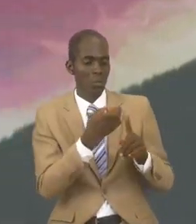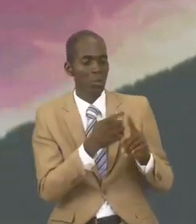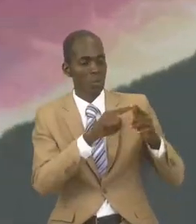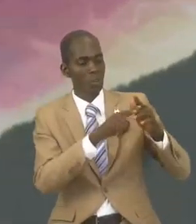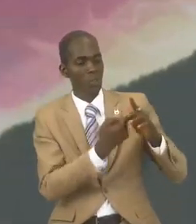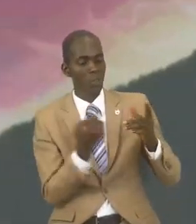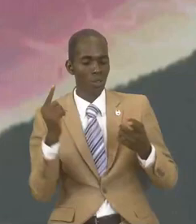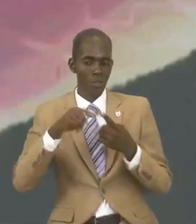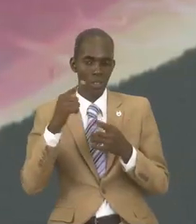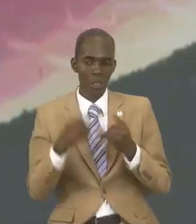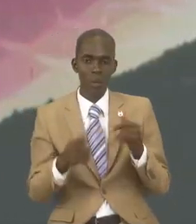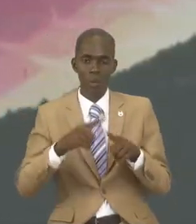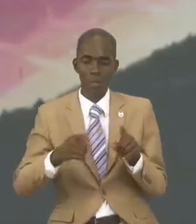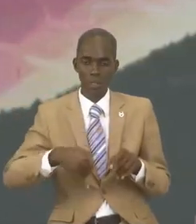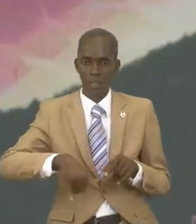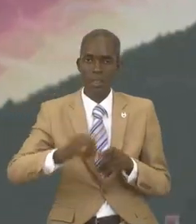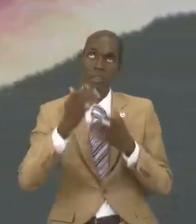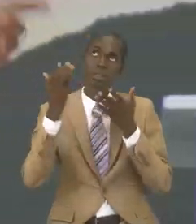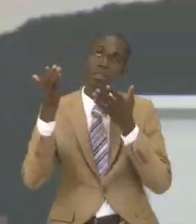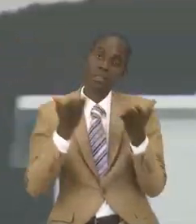page, tu sers Satan.